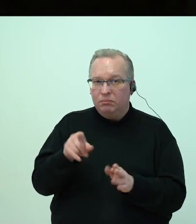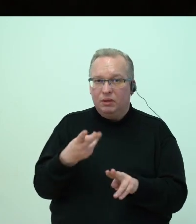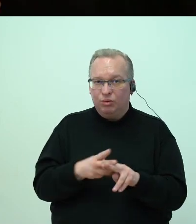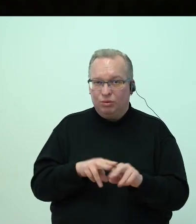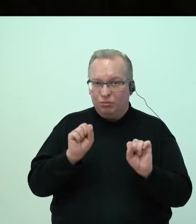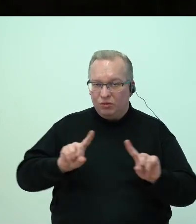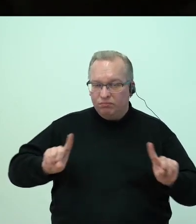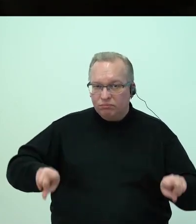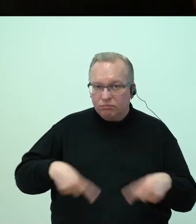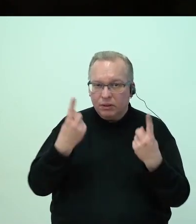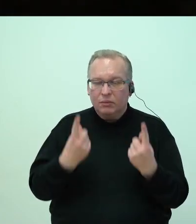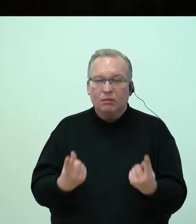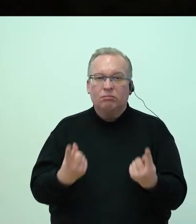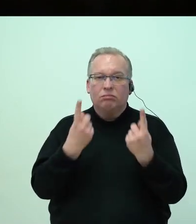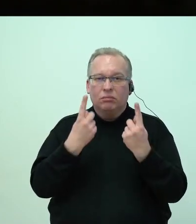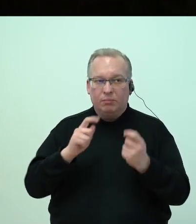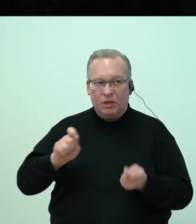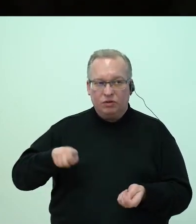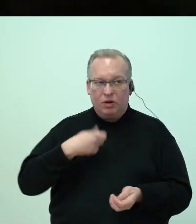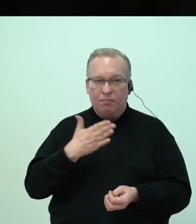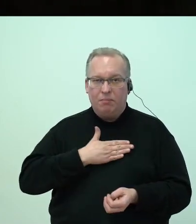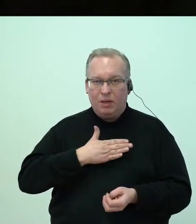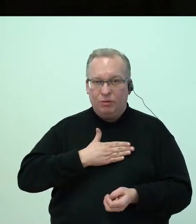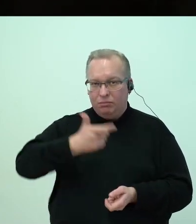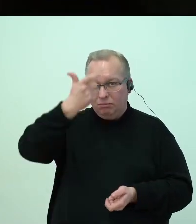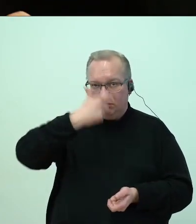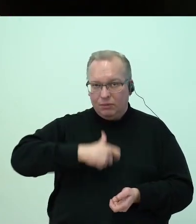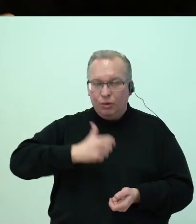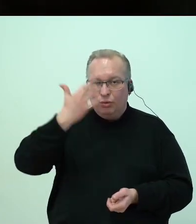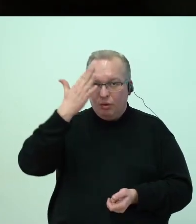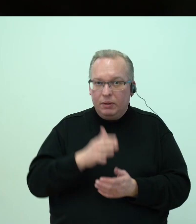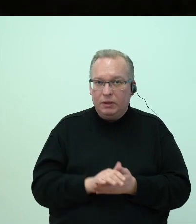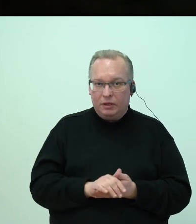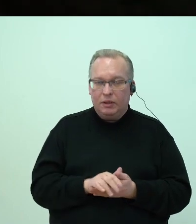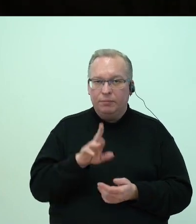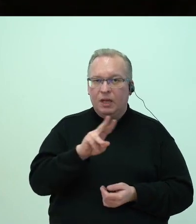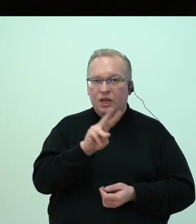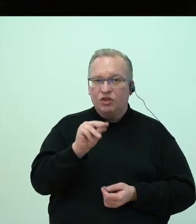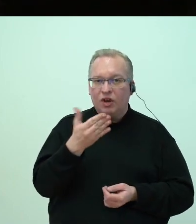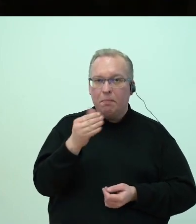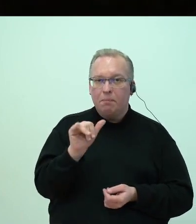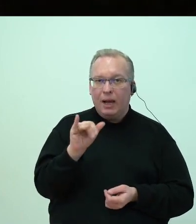kilti milžiniškos žalos. Mano asmeniška nuomonė, Remigijus Žemaitaitis